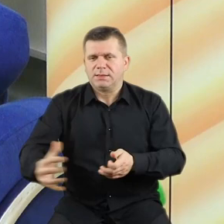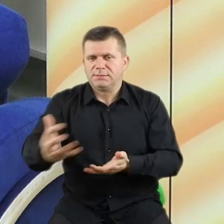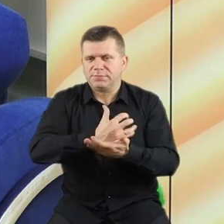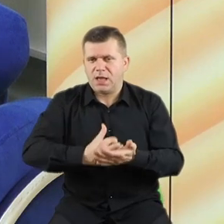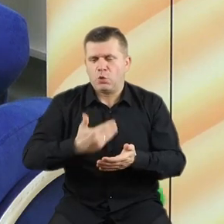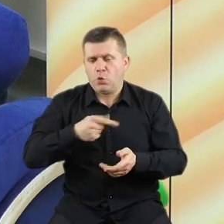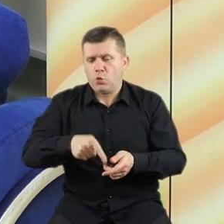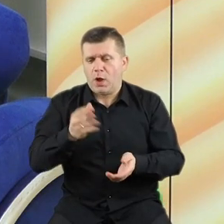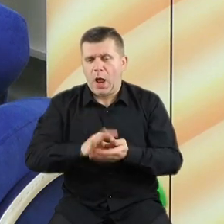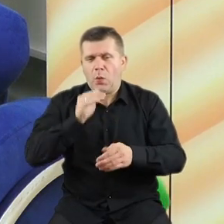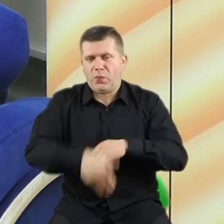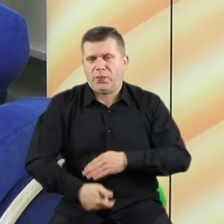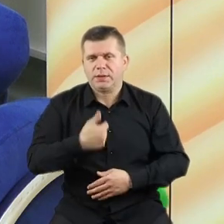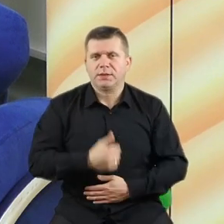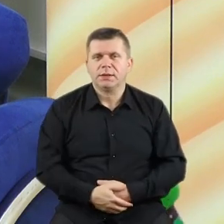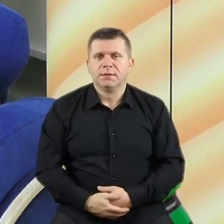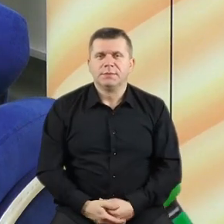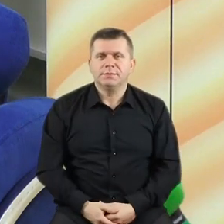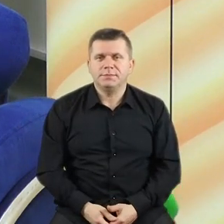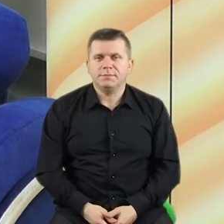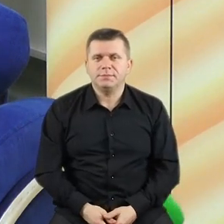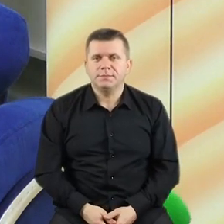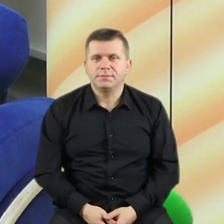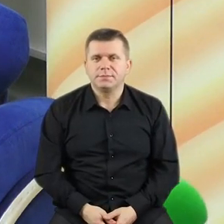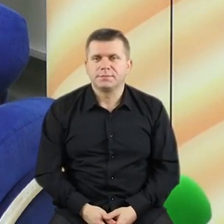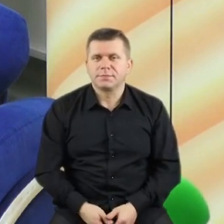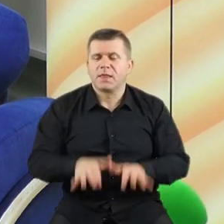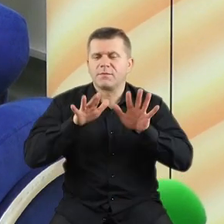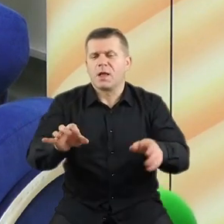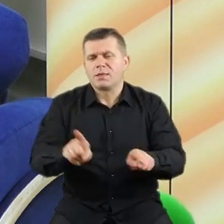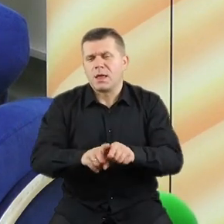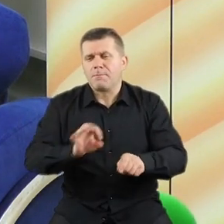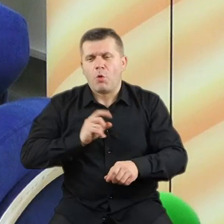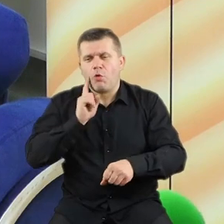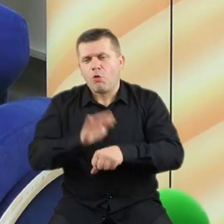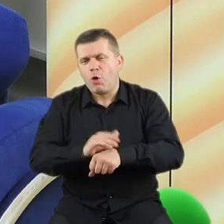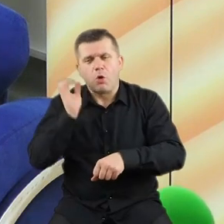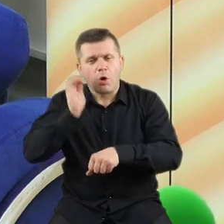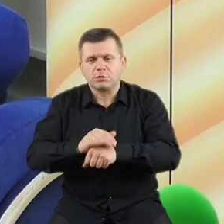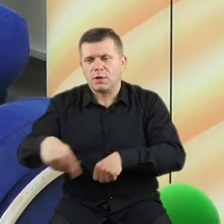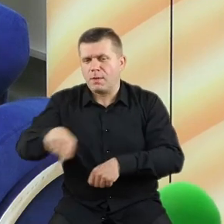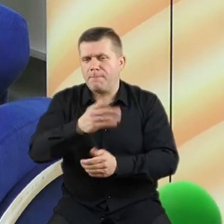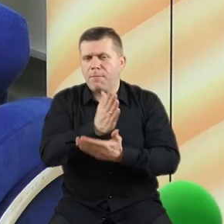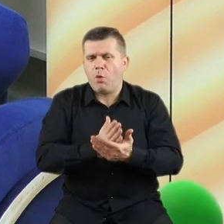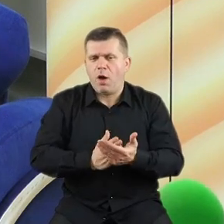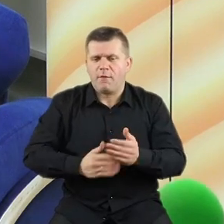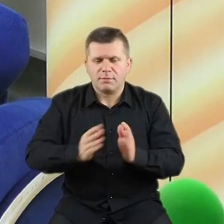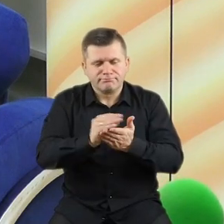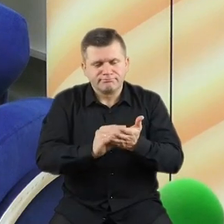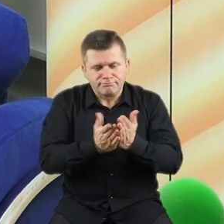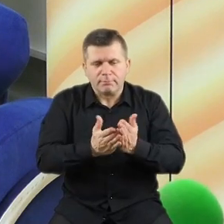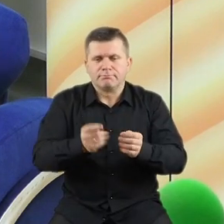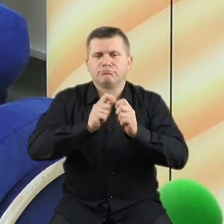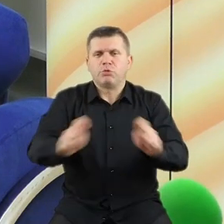pisać, więc to mi się poszczęściło. W tym sensie, że nie, tak jak wielu moim kolegom, no, w połowie drogi